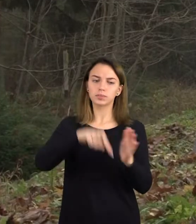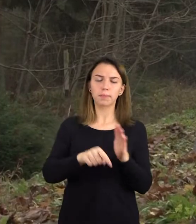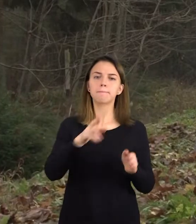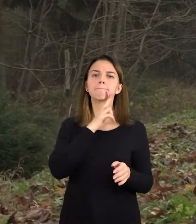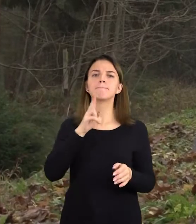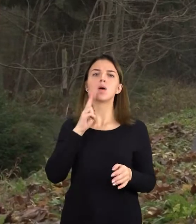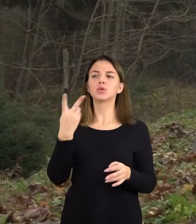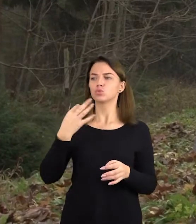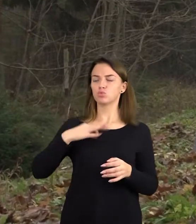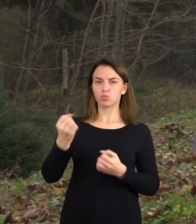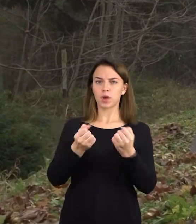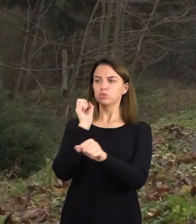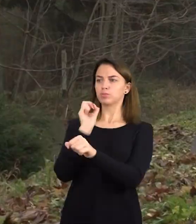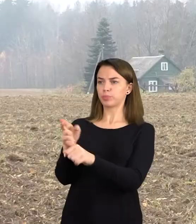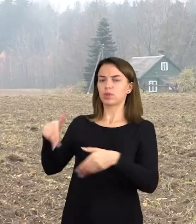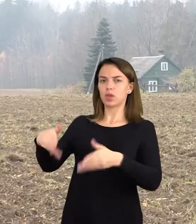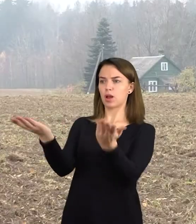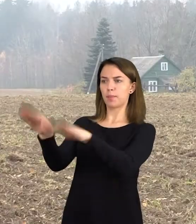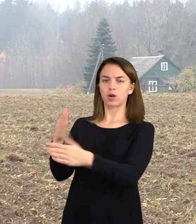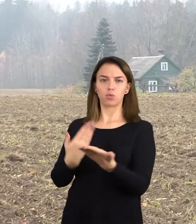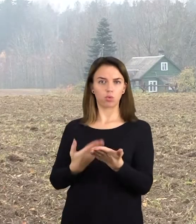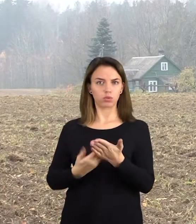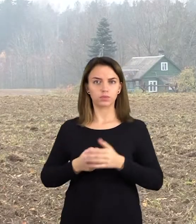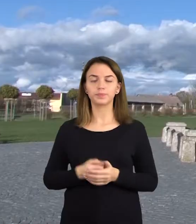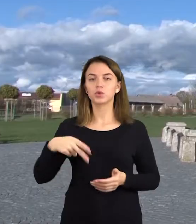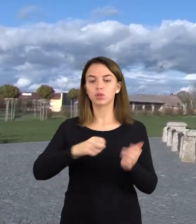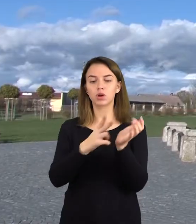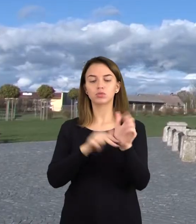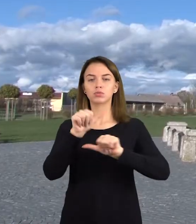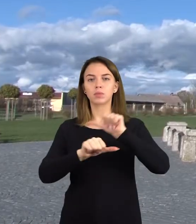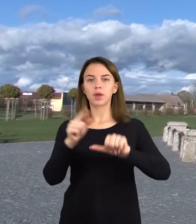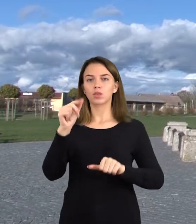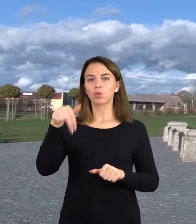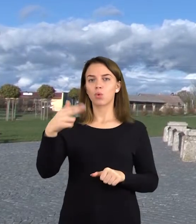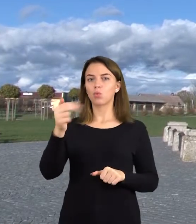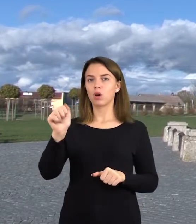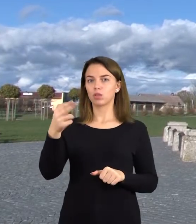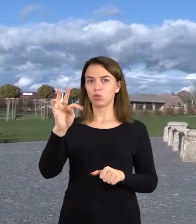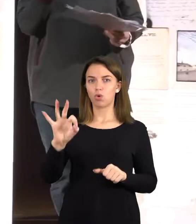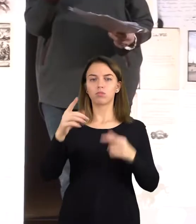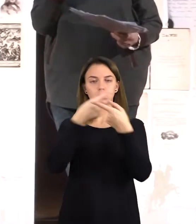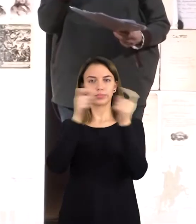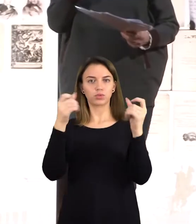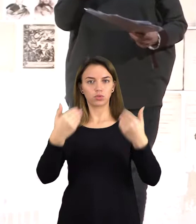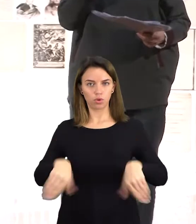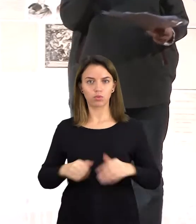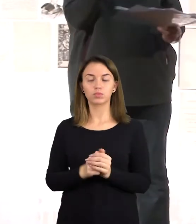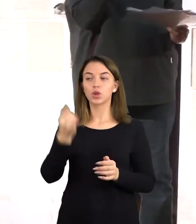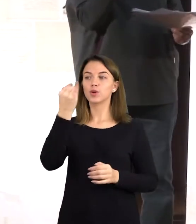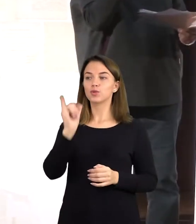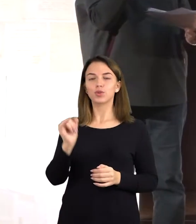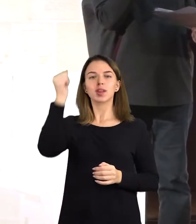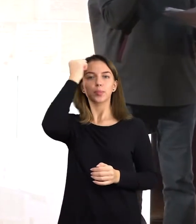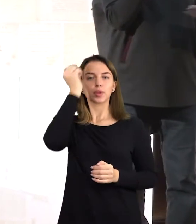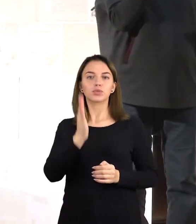iš mašinos išlaipinusi du savo sūnus paliko pakelėje. 2018-ieji paskelbti Simono Daukanto metais. Šį